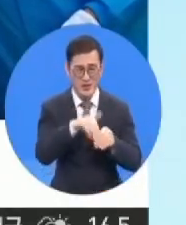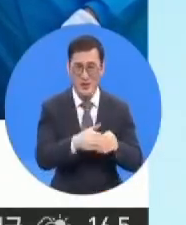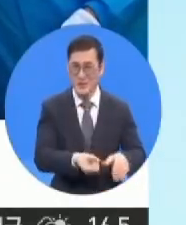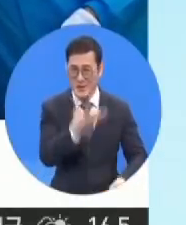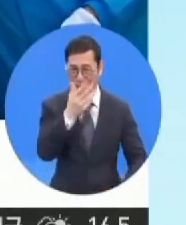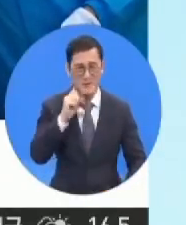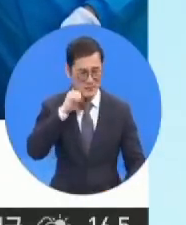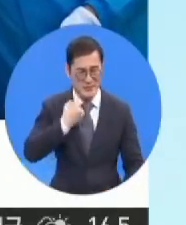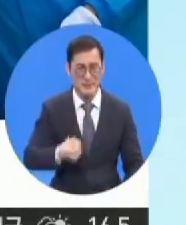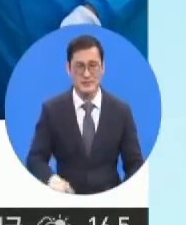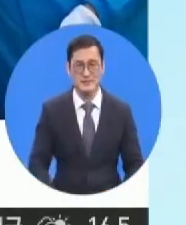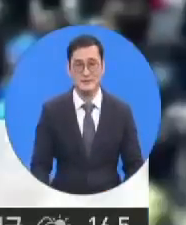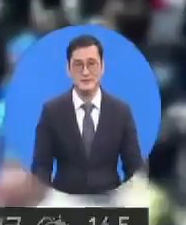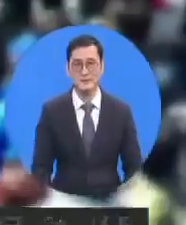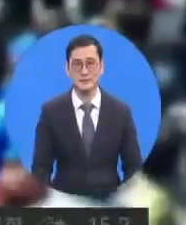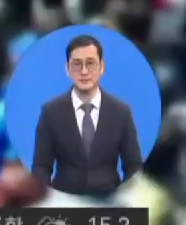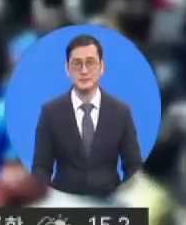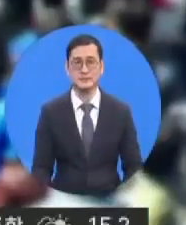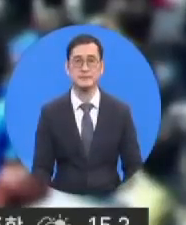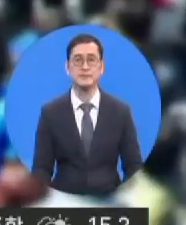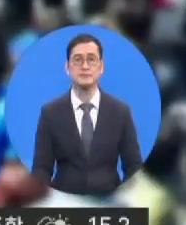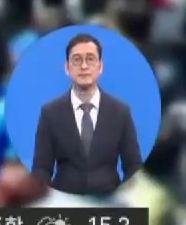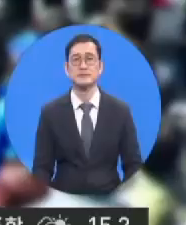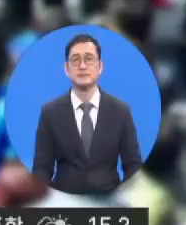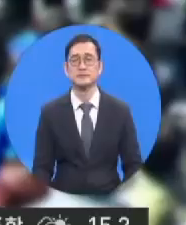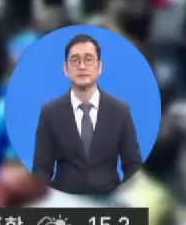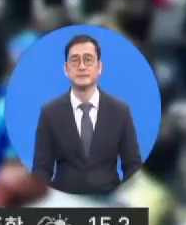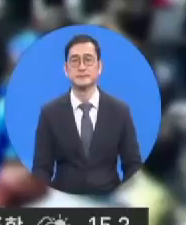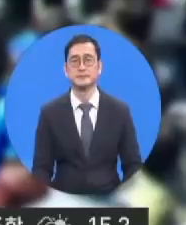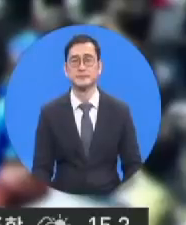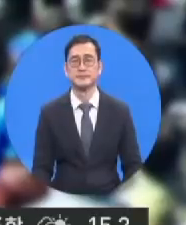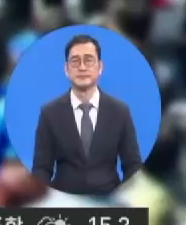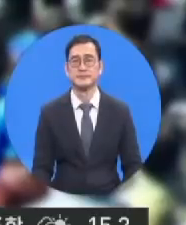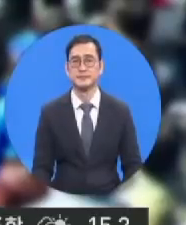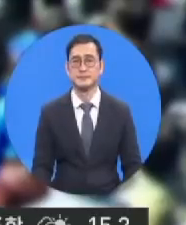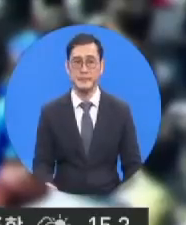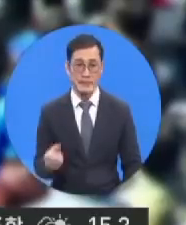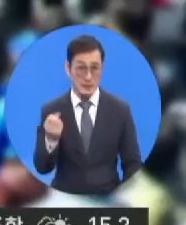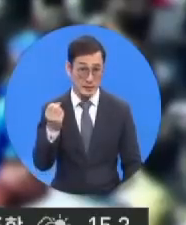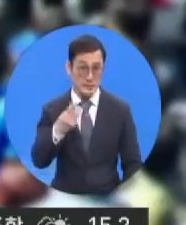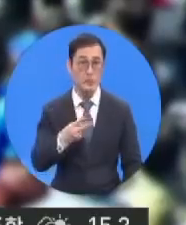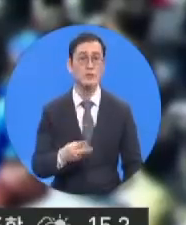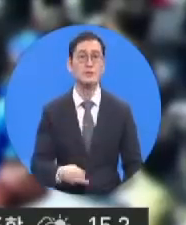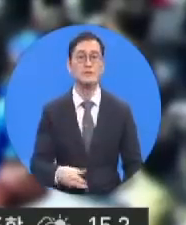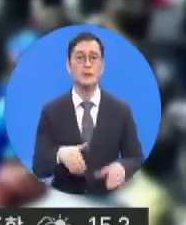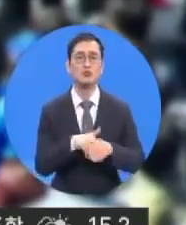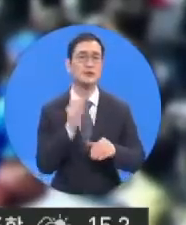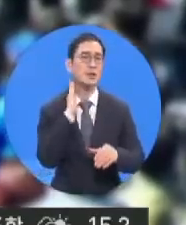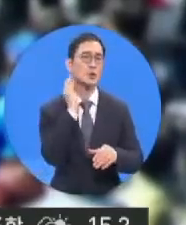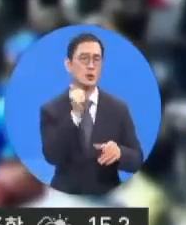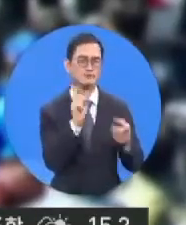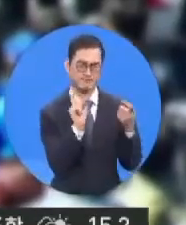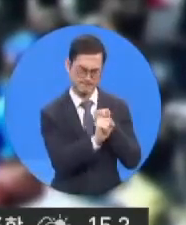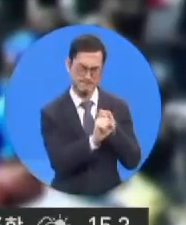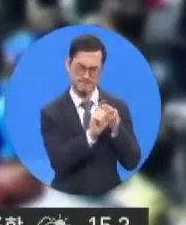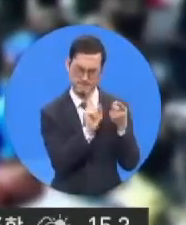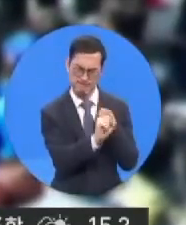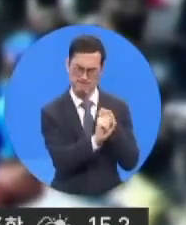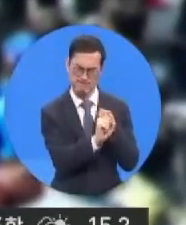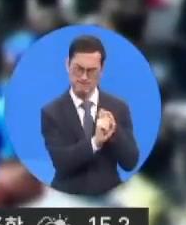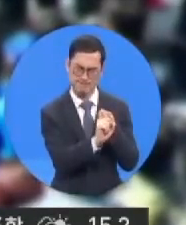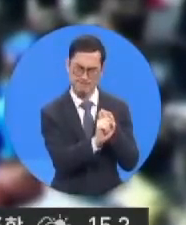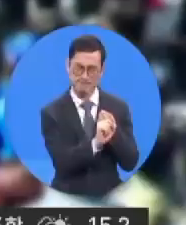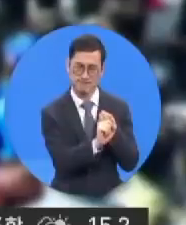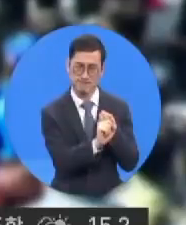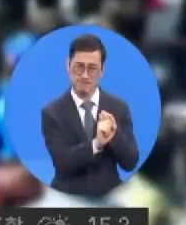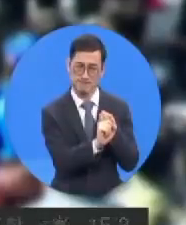그렇군요. 이 박영선 후보의 달라진 모습은 이것뿐만이 아니었죠. 원조 친문을 자처하던 박 후보가 이제는